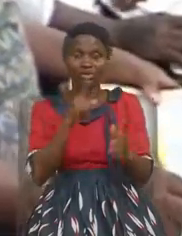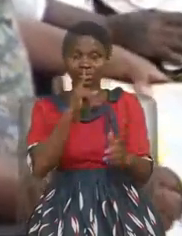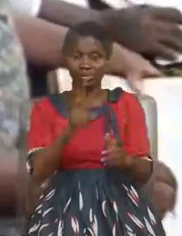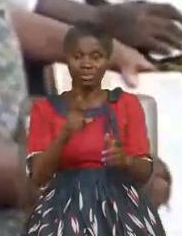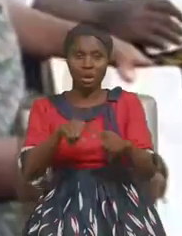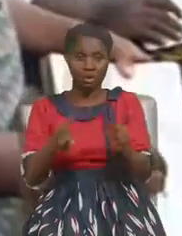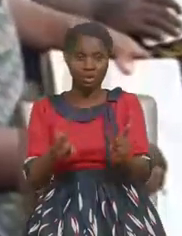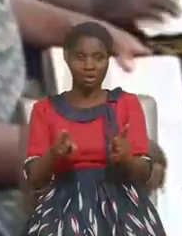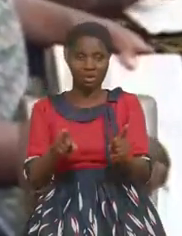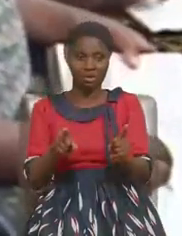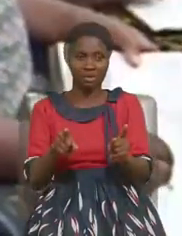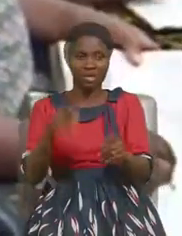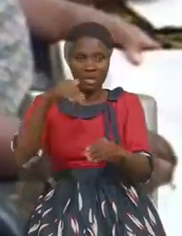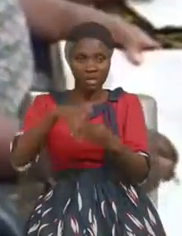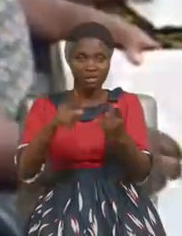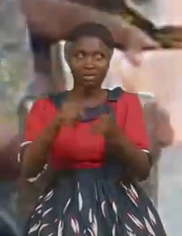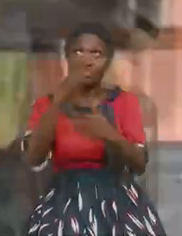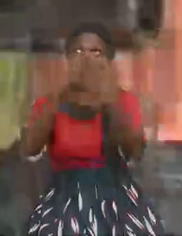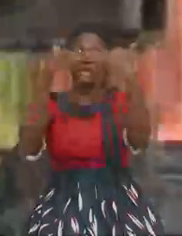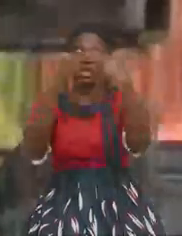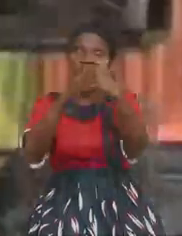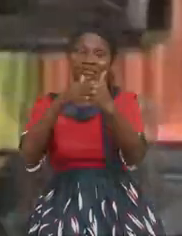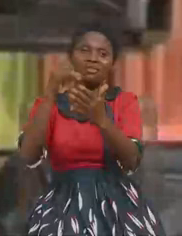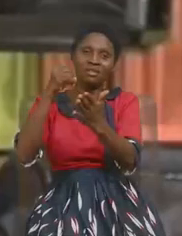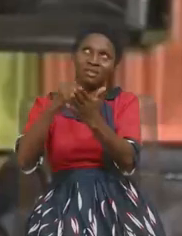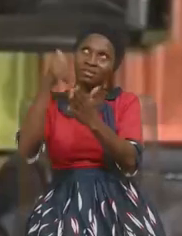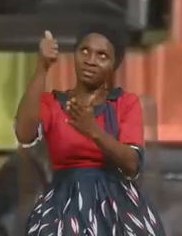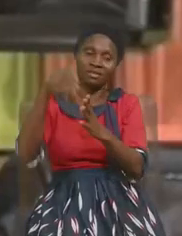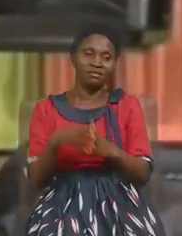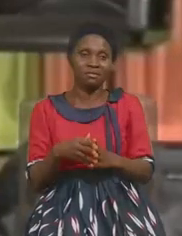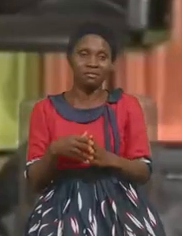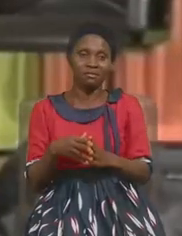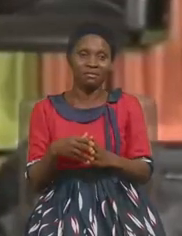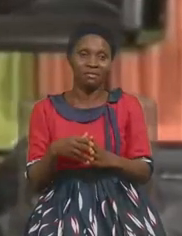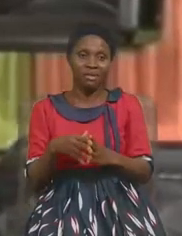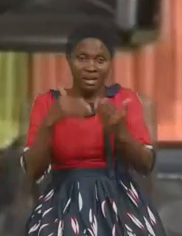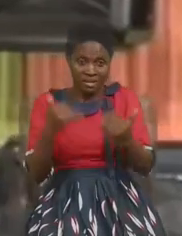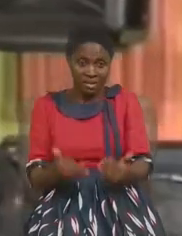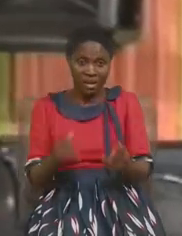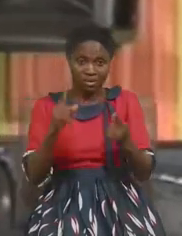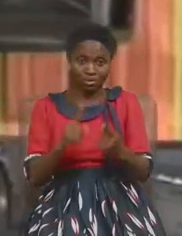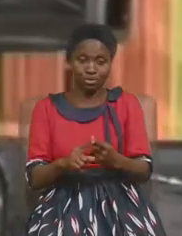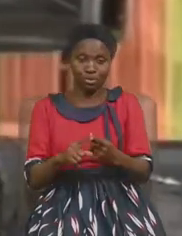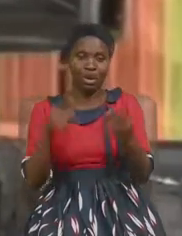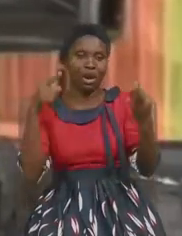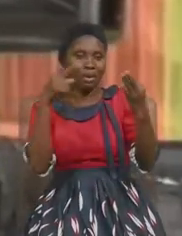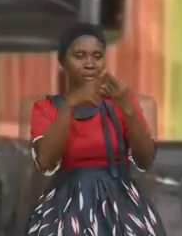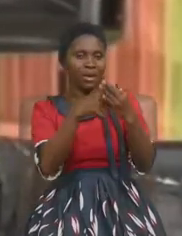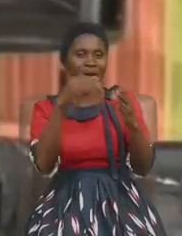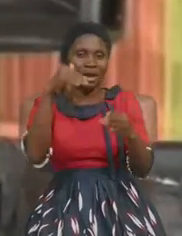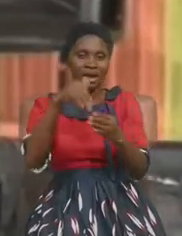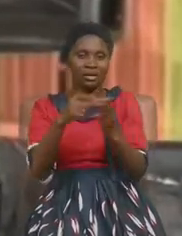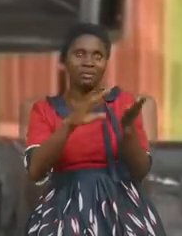mais il est allé au ciel. Il est entré dans le ciel même afin de comparaître maintenant pour